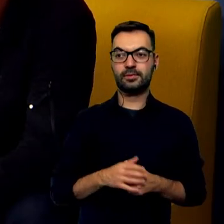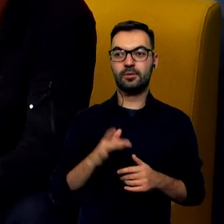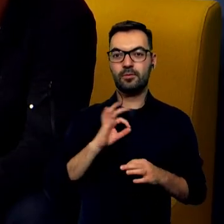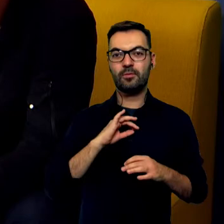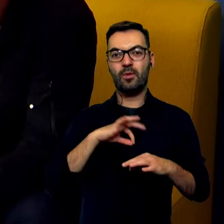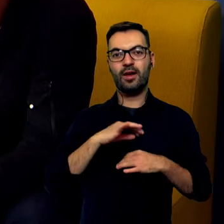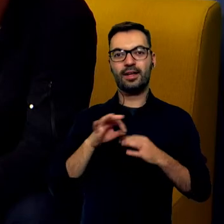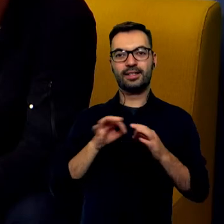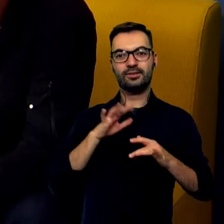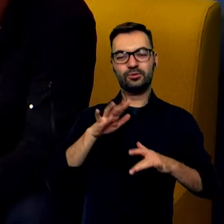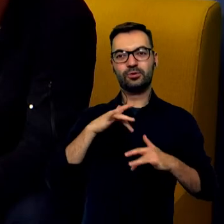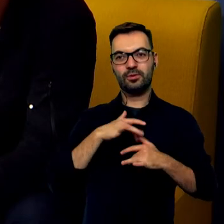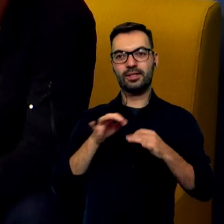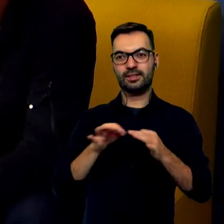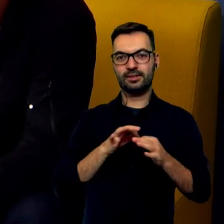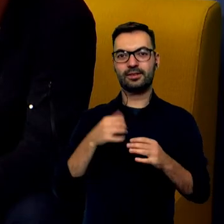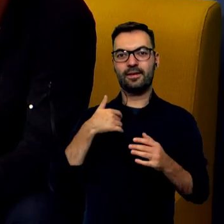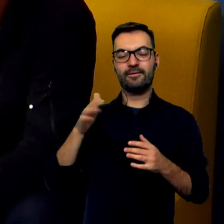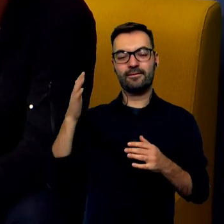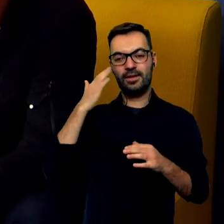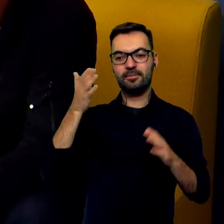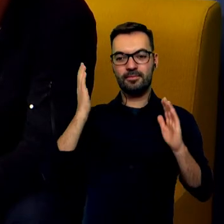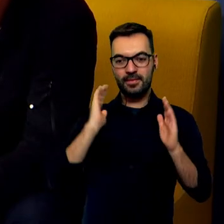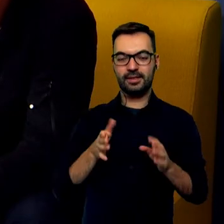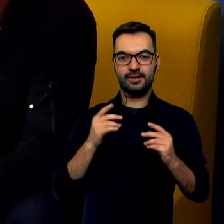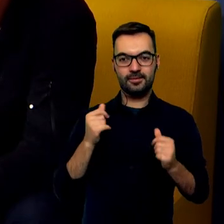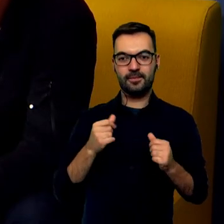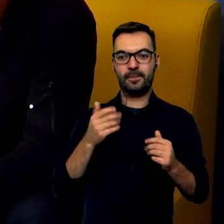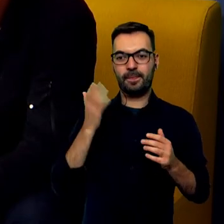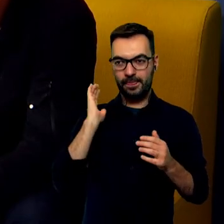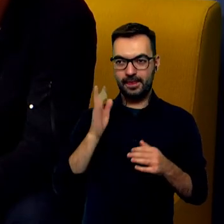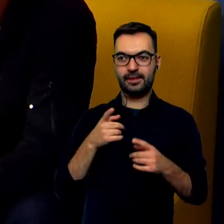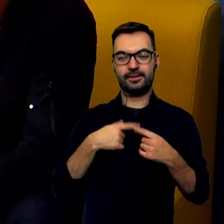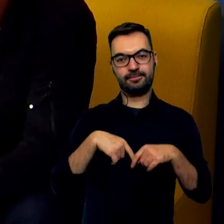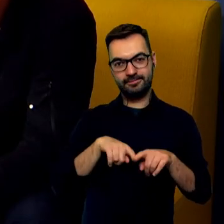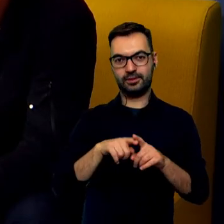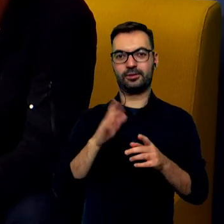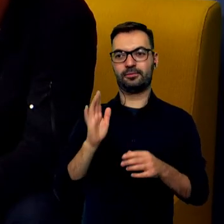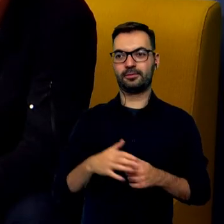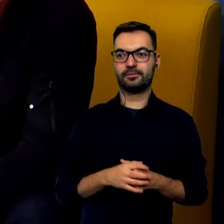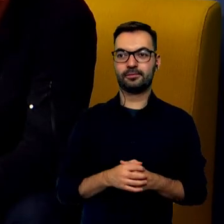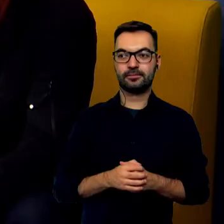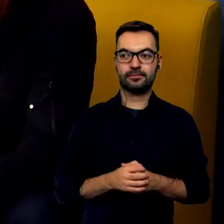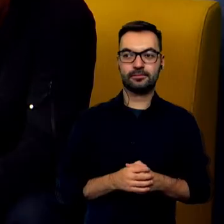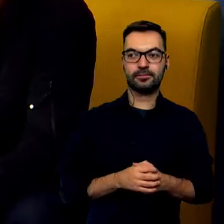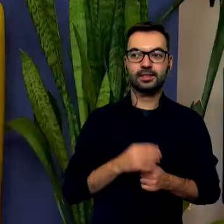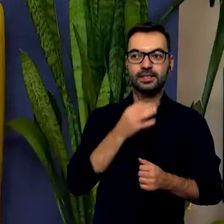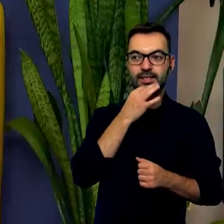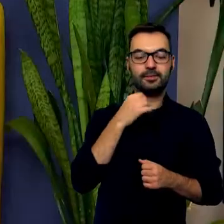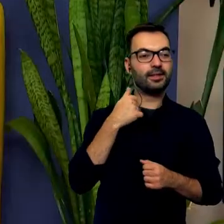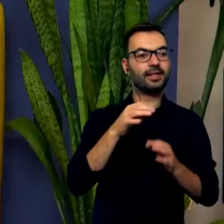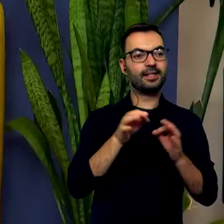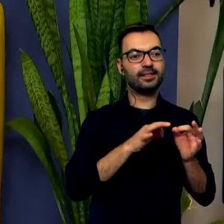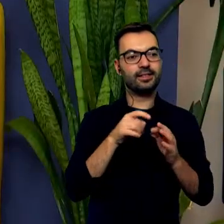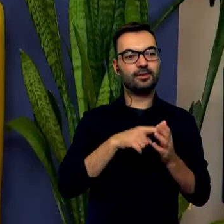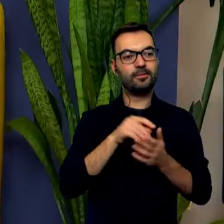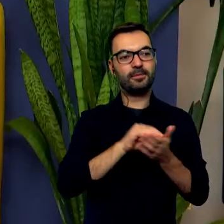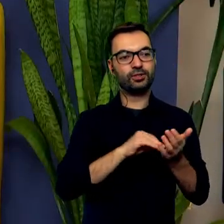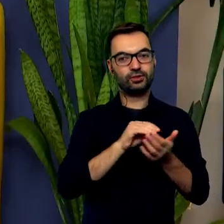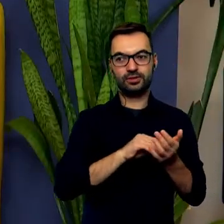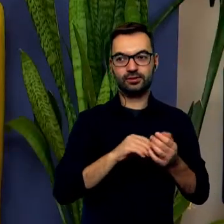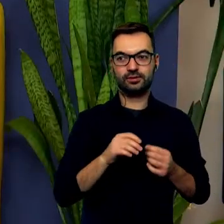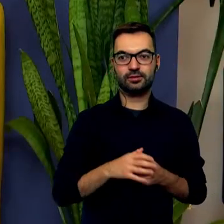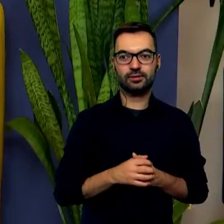we mnie, które wiem, że gdzieś będą no, miały swój koniec. A mogę zapytać o tę historię, którą